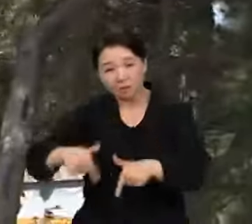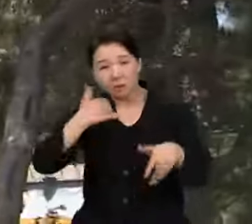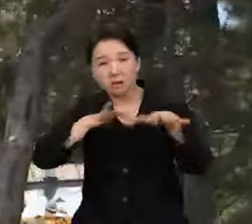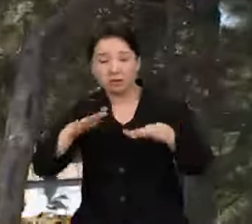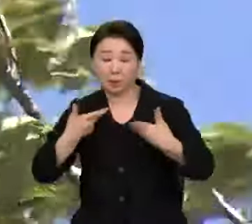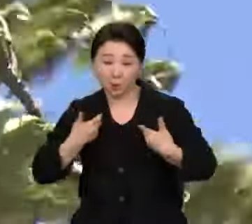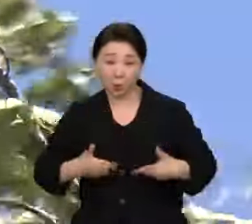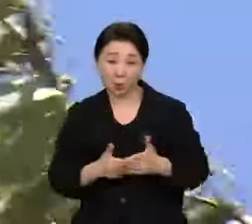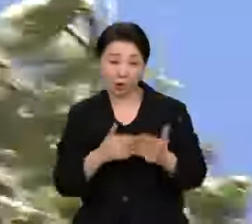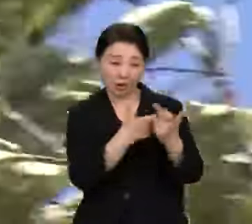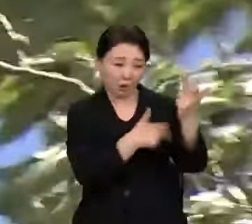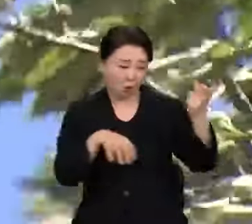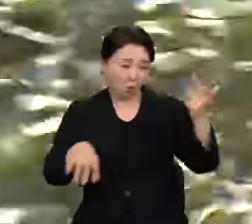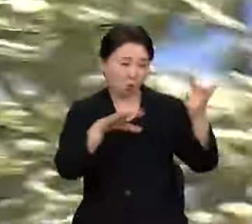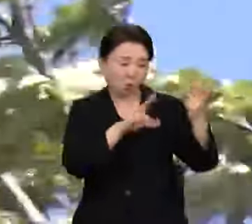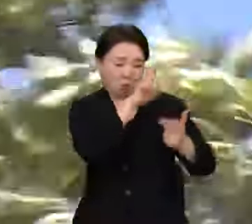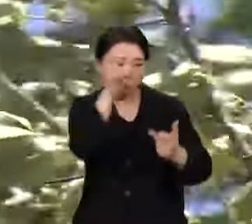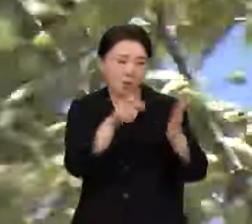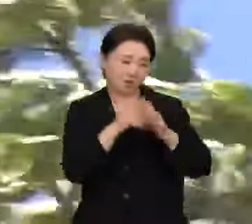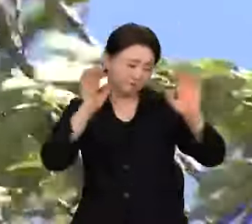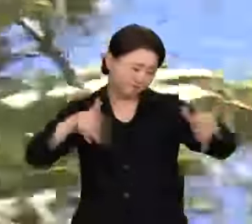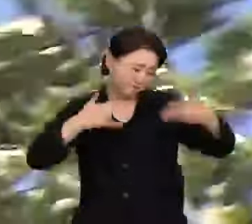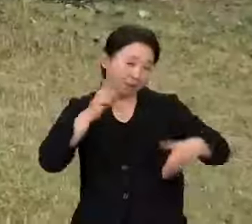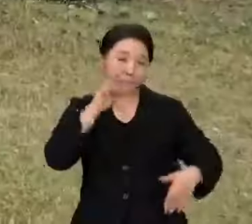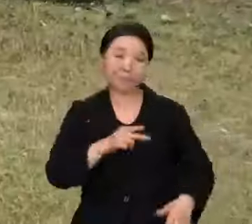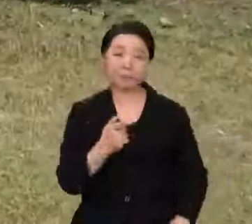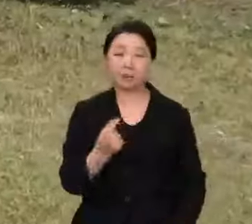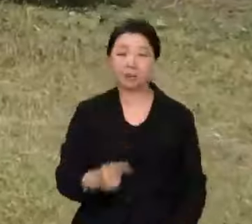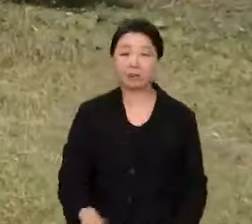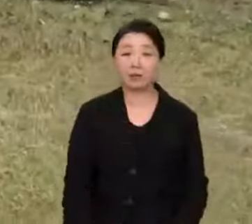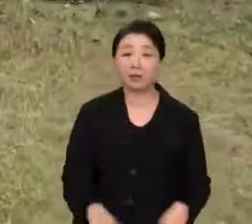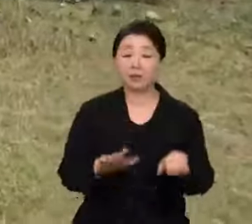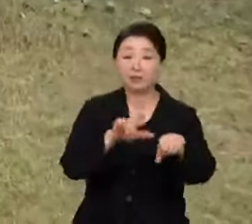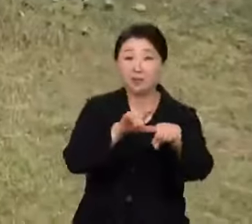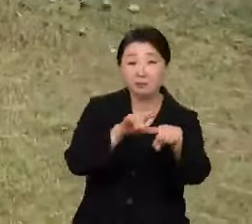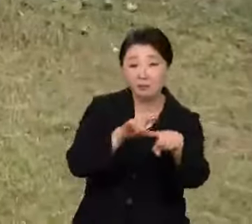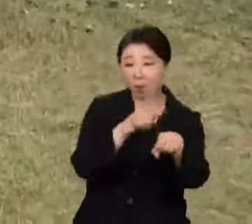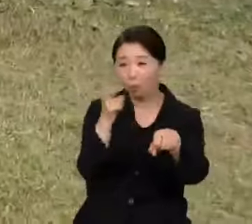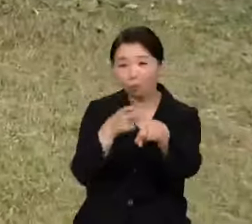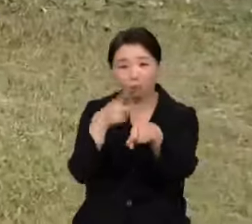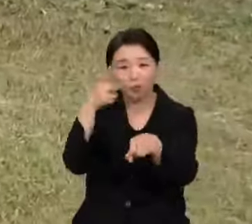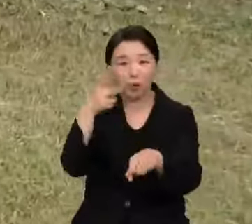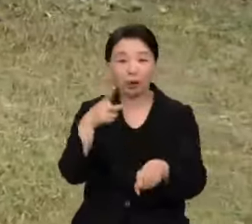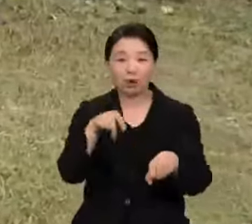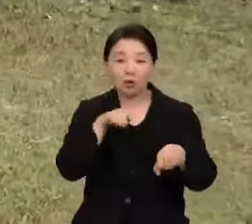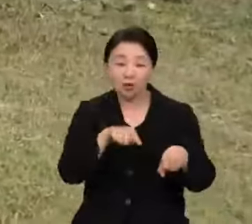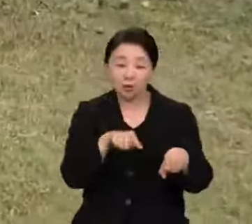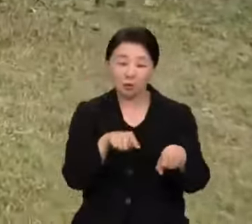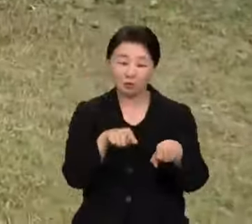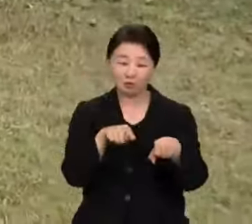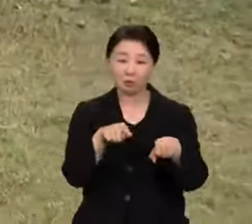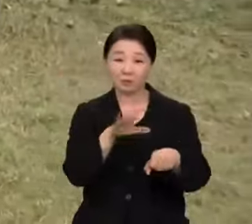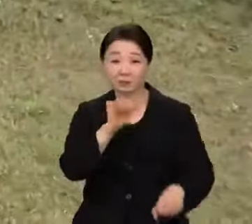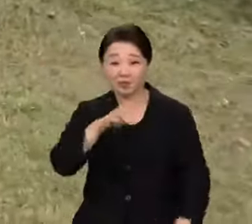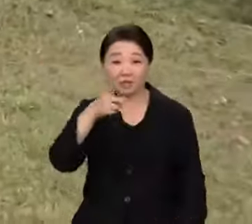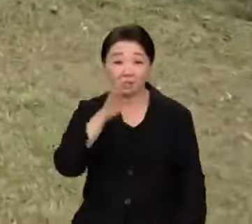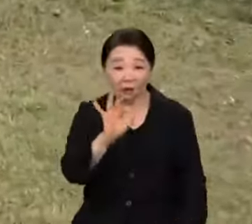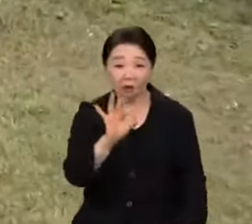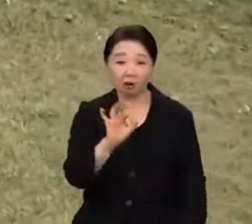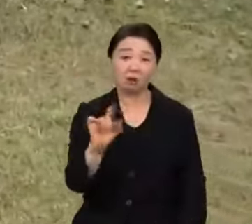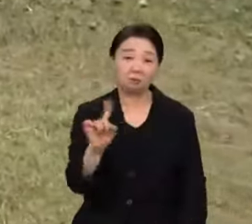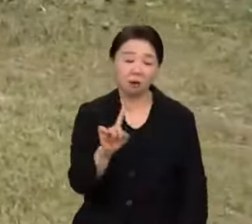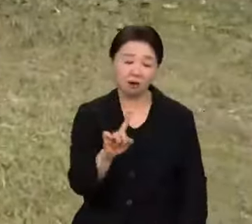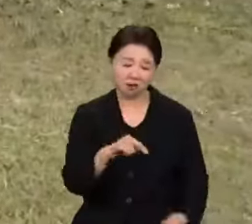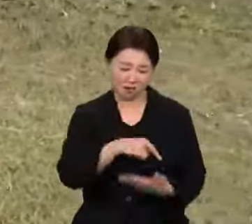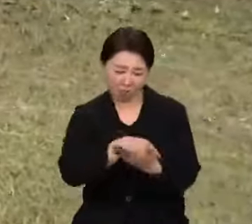강원 산지엔 오후까지도 강한 바람이 이어졌습니다. 지금 시각 오후 2시입니다. 이곳 미시령에는 순간적으로